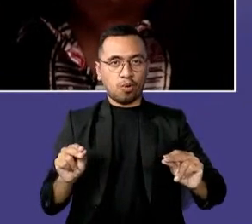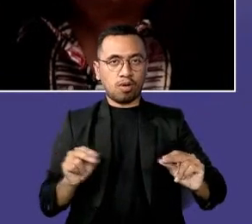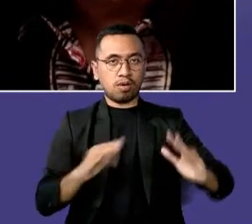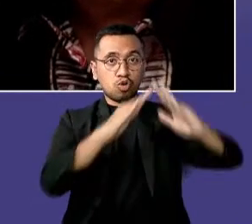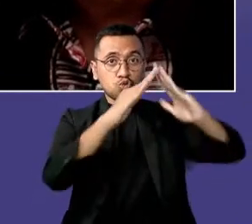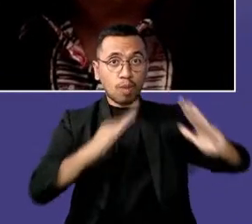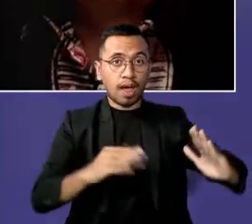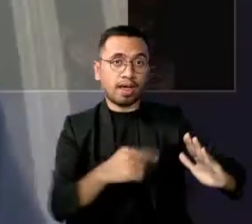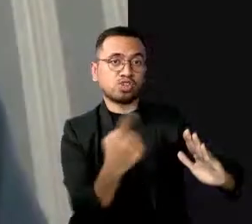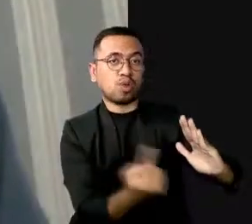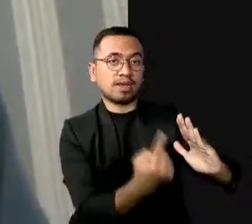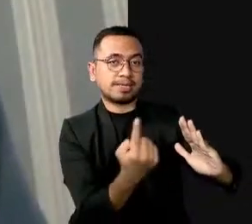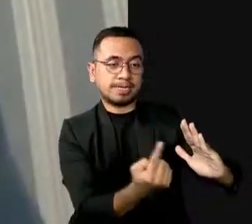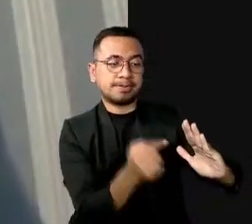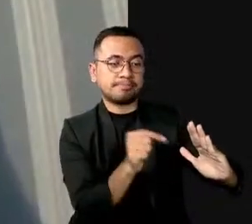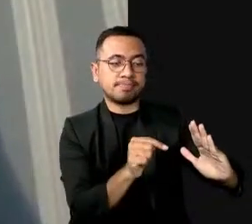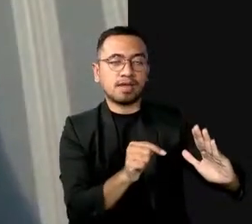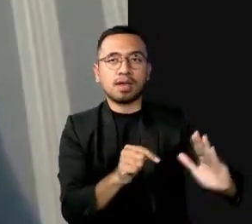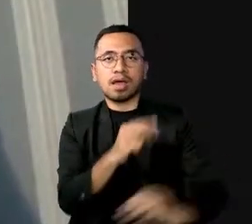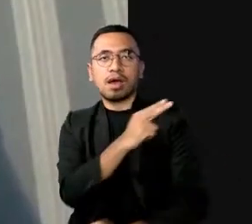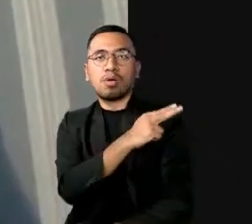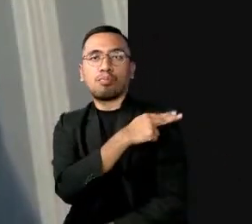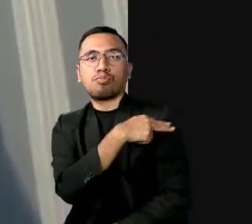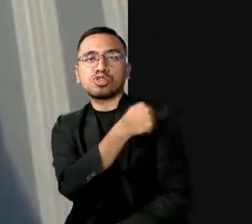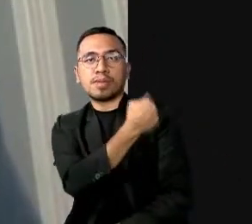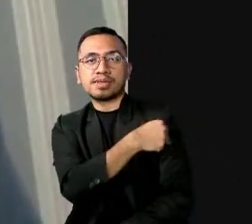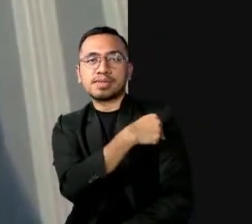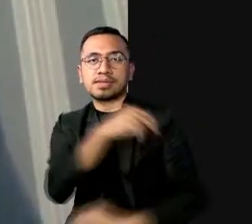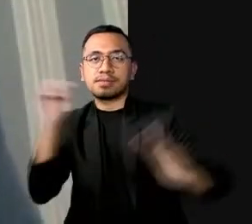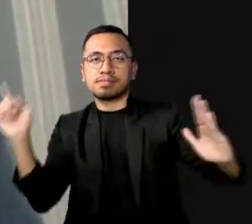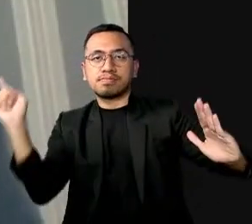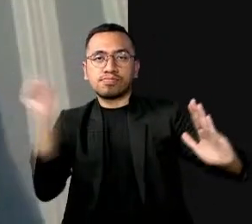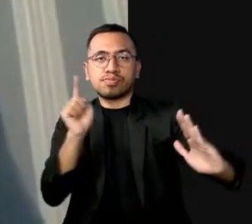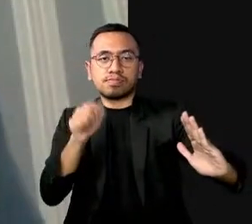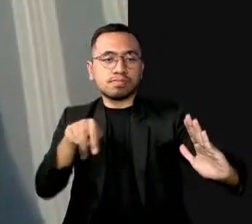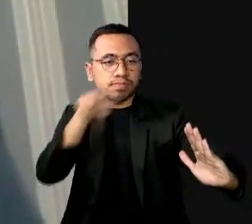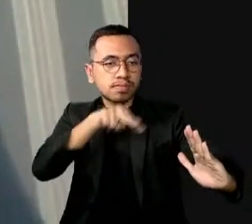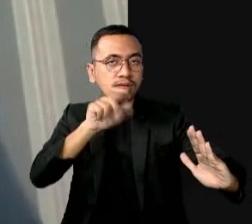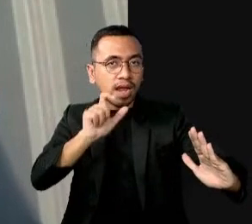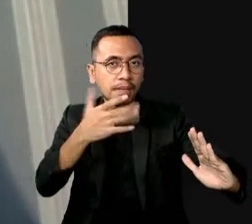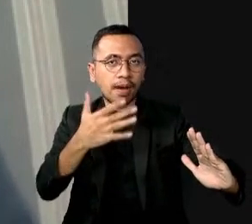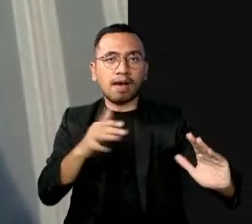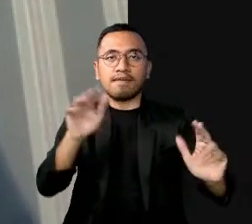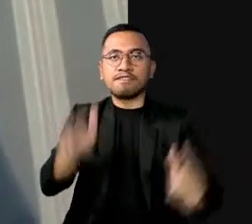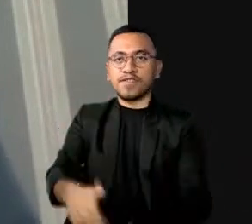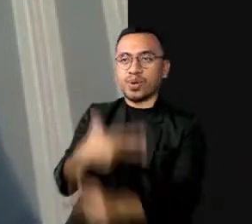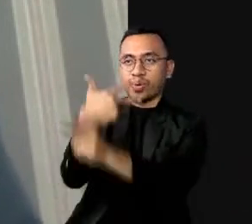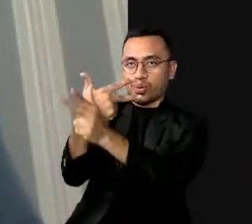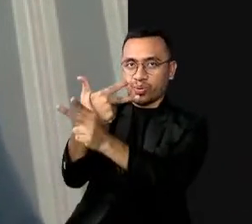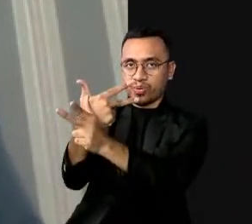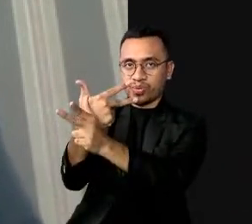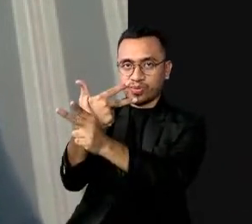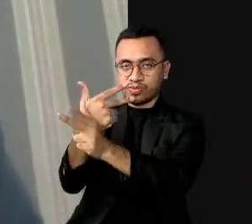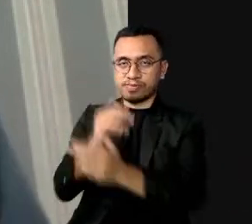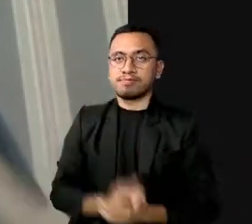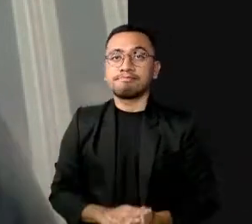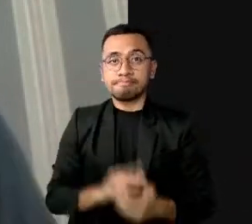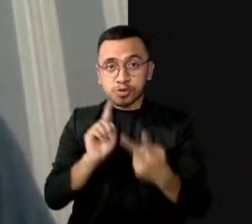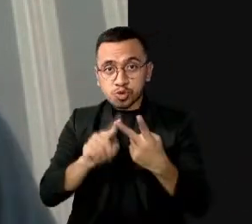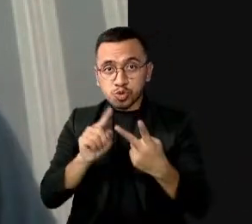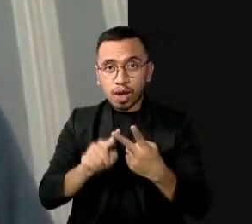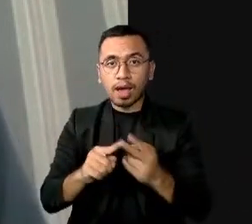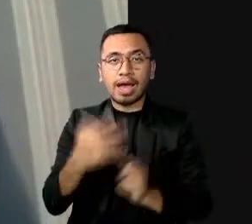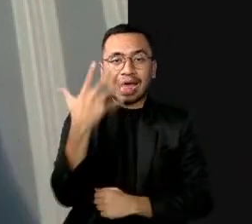yang di rumah Puskesmas itu memantau melalui video call lalu kamu sehat cover